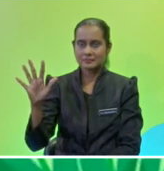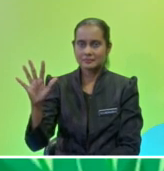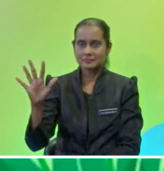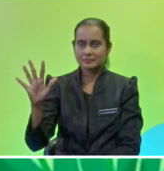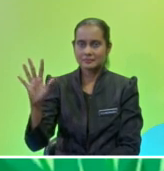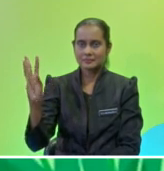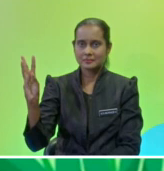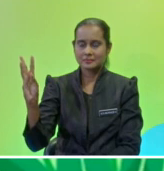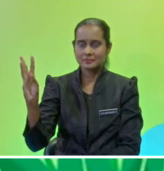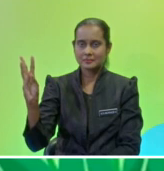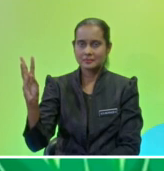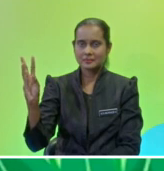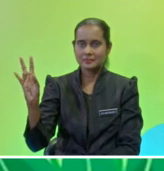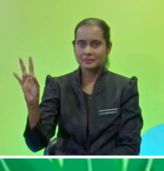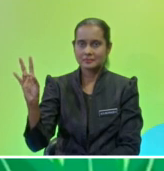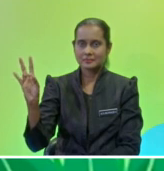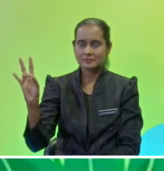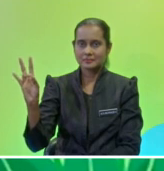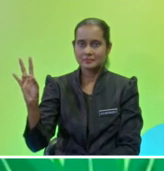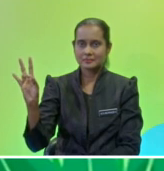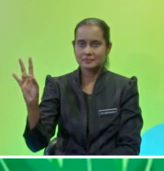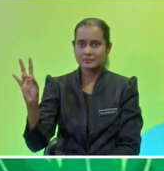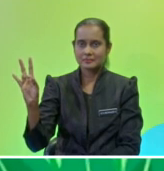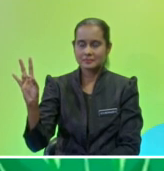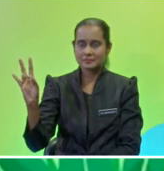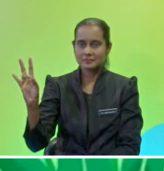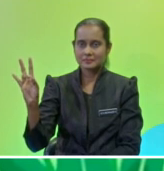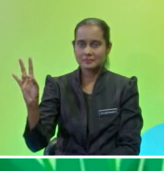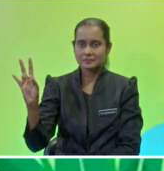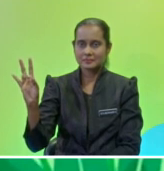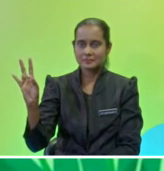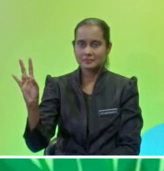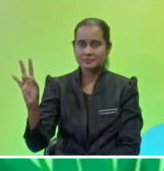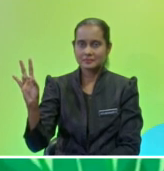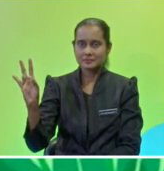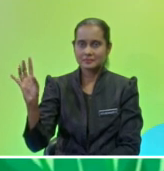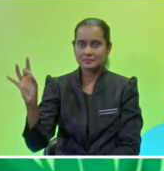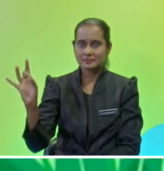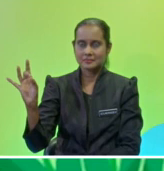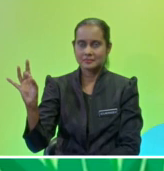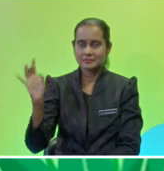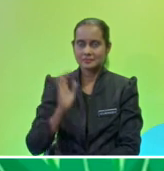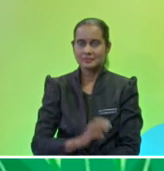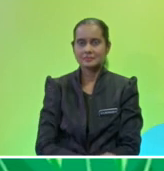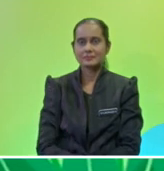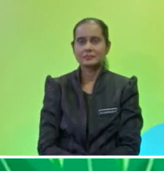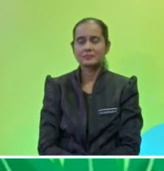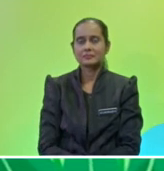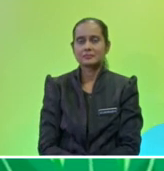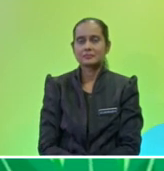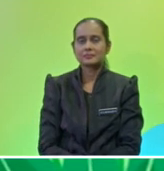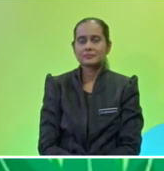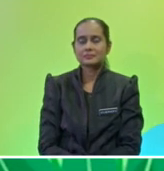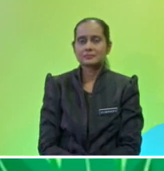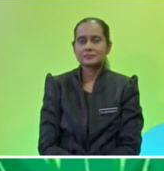6 8 6 level 7 dan 8 Oke jadi